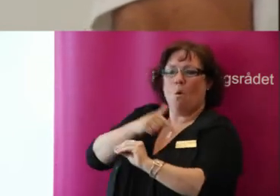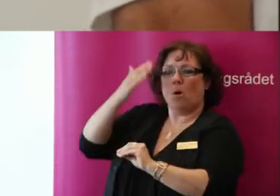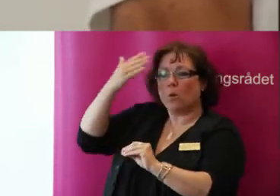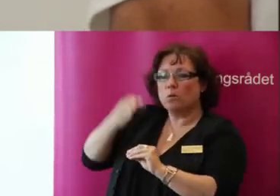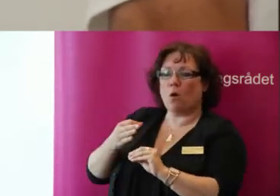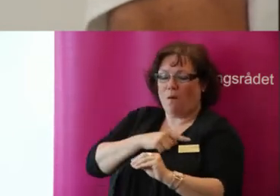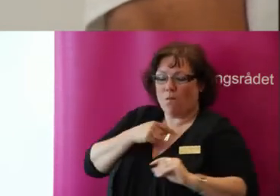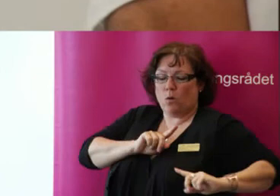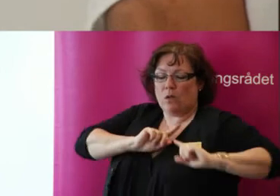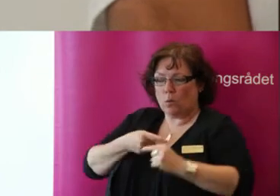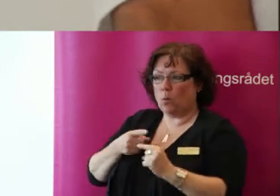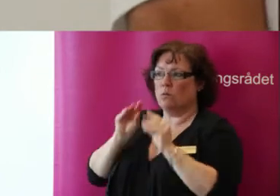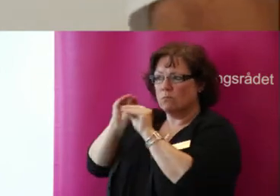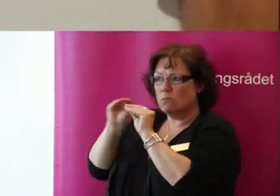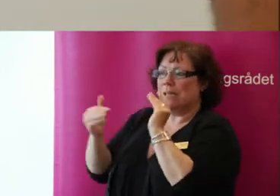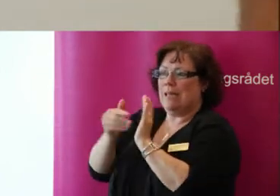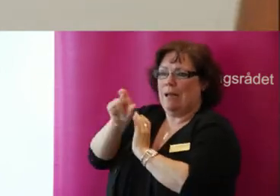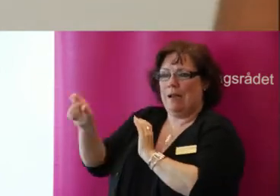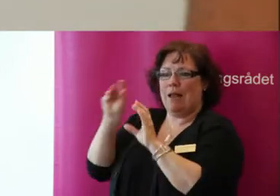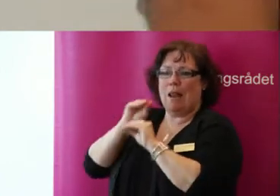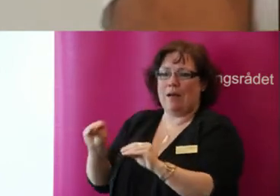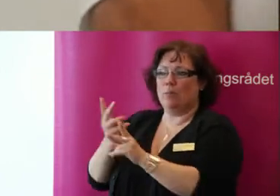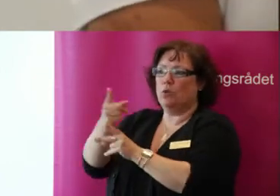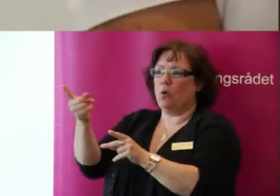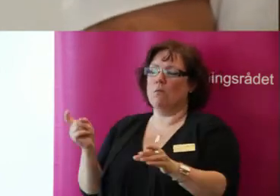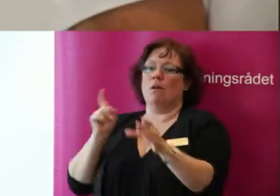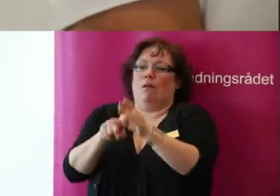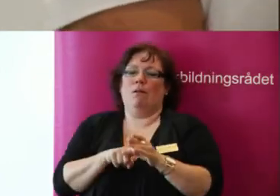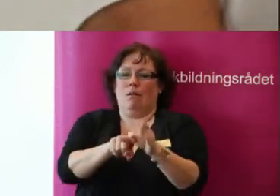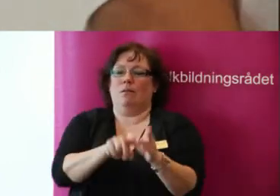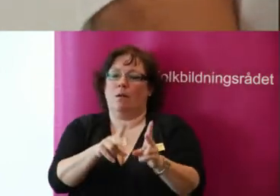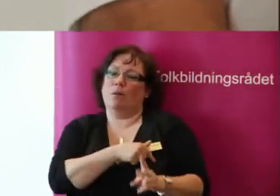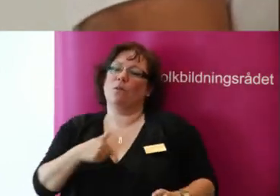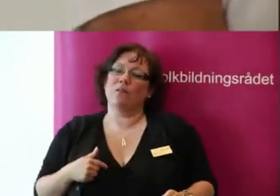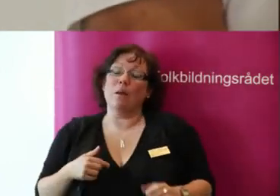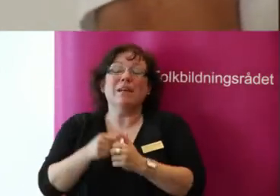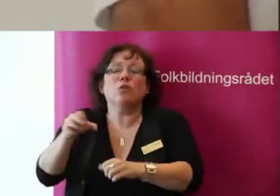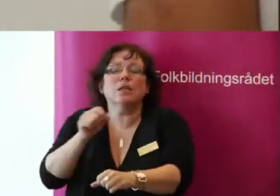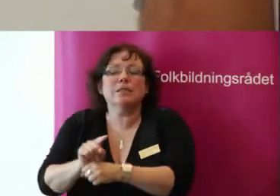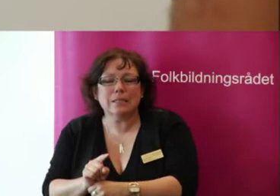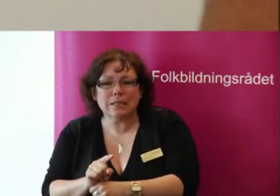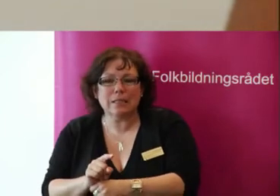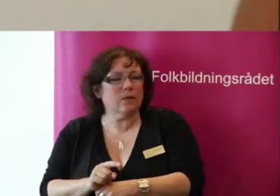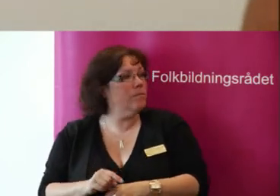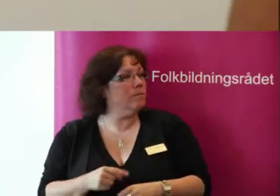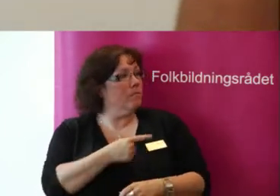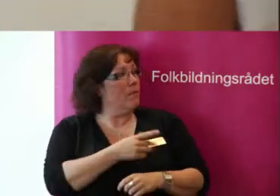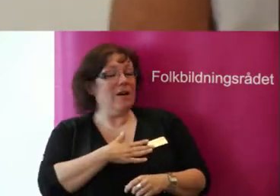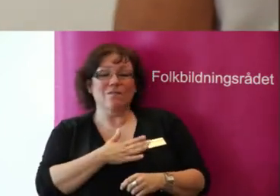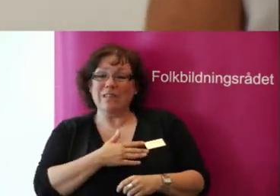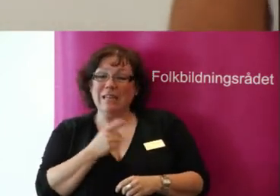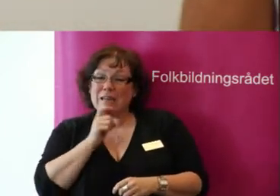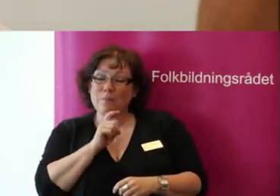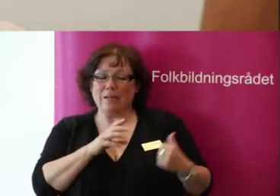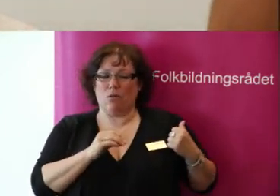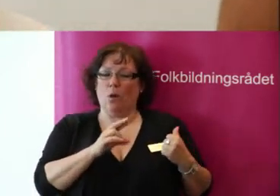våra traditioner som du pratar om, så att de också är med på banan. Men det tar tid. Det här tar tid. Vill du ha en replik på det där? Ja. Utmaningen när det